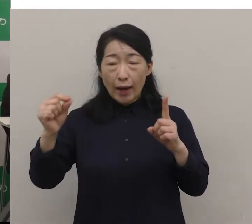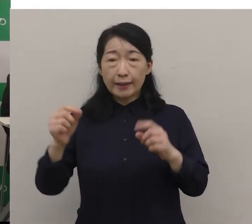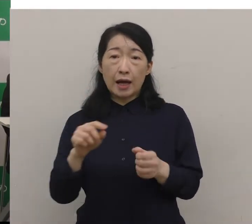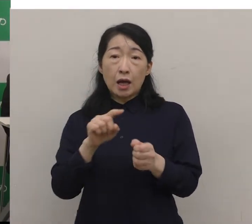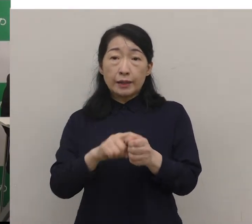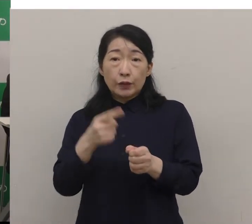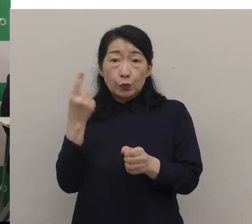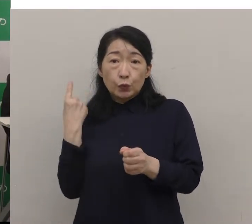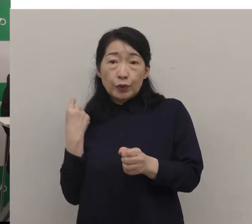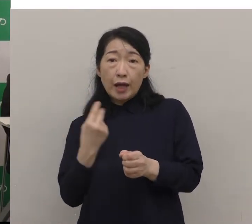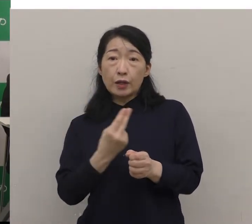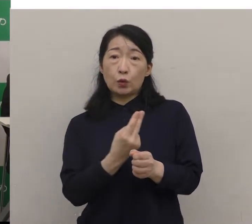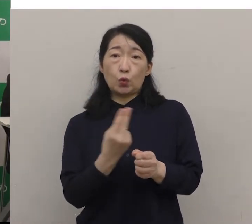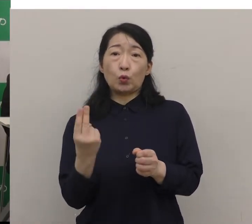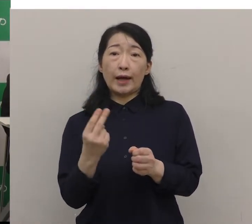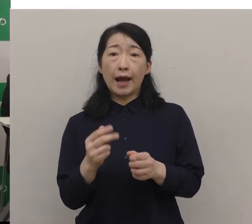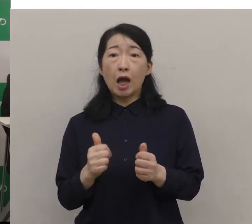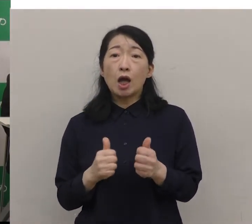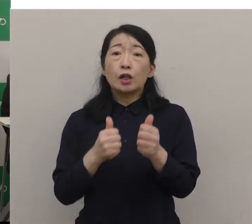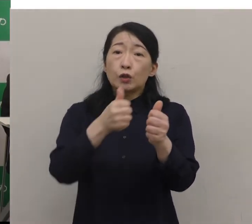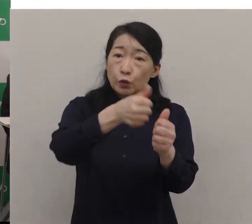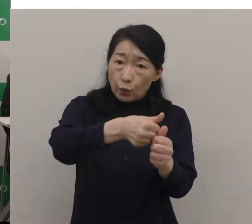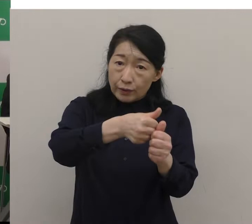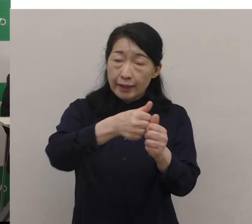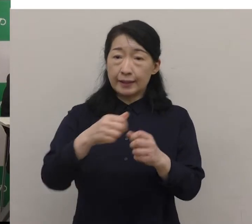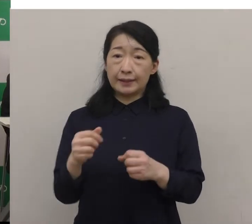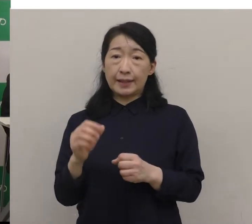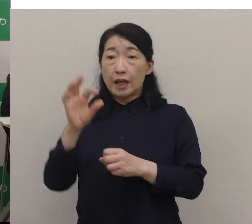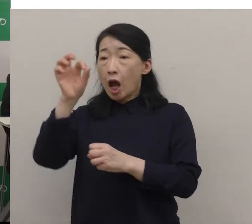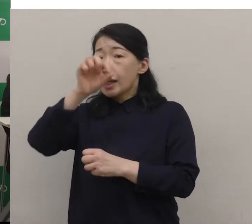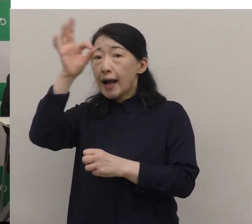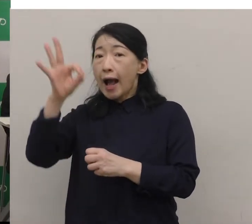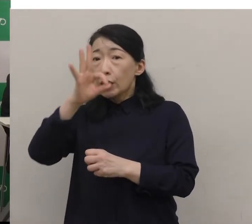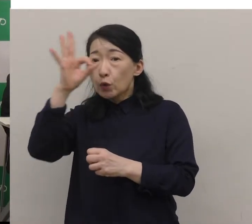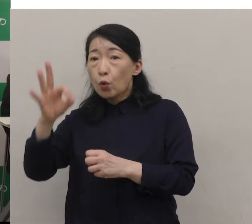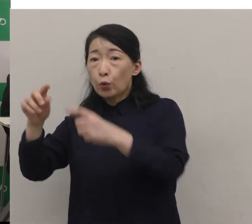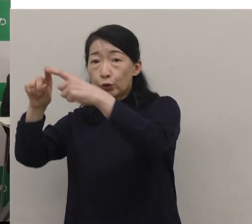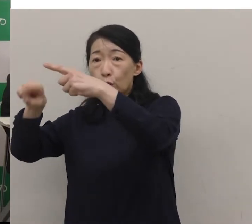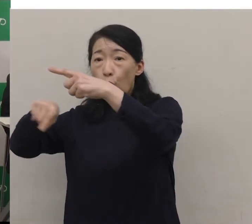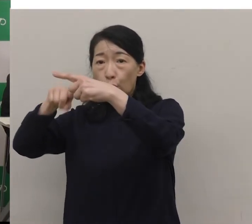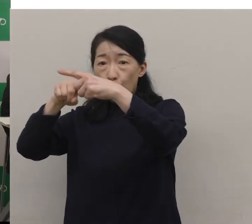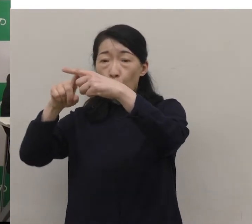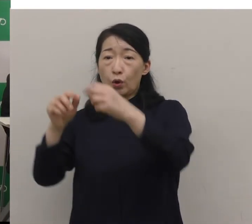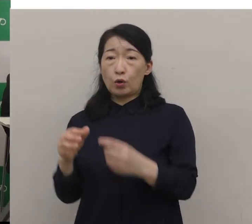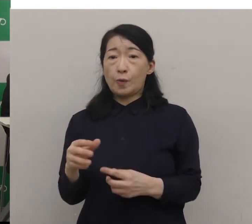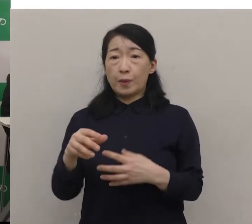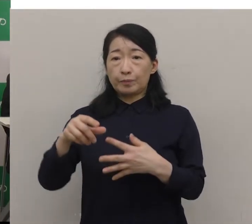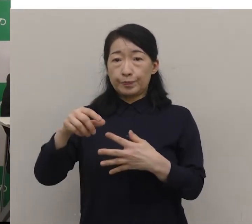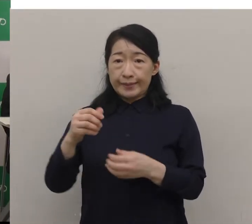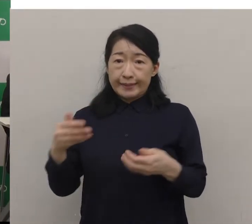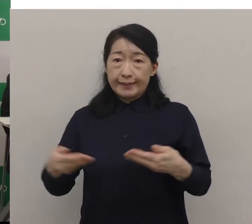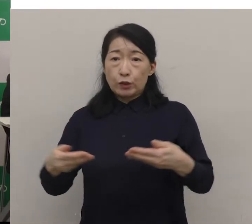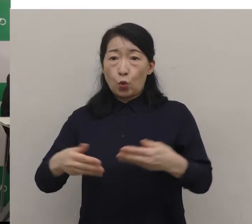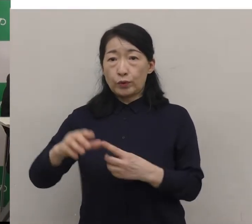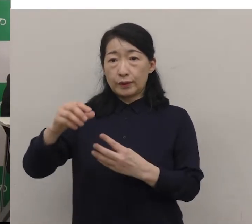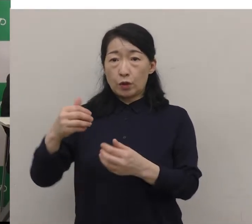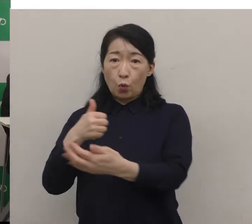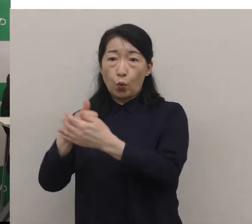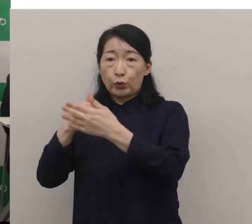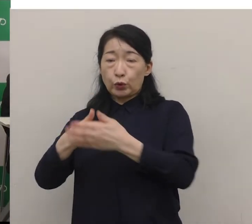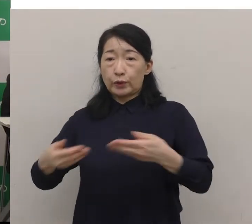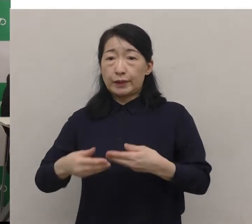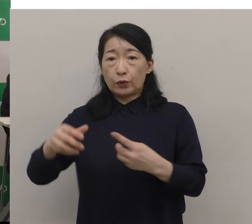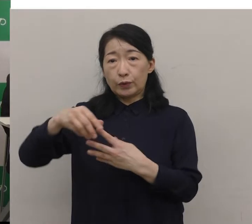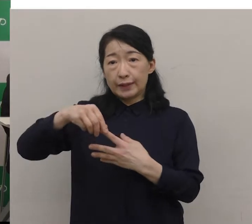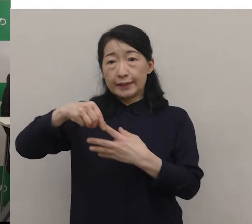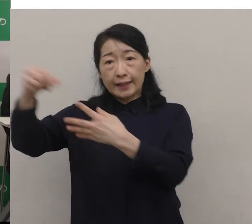から挑戦していた観光庁の補助事業にこの度採択されまして商品化